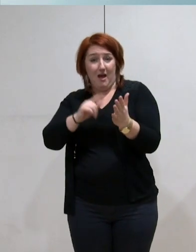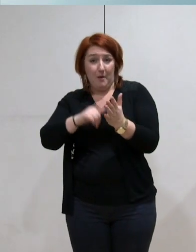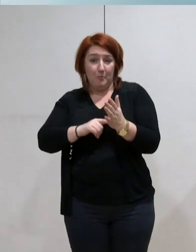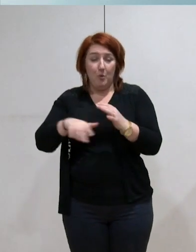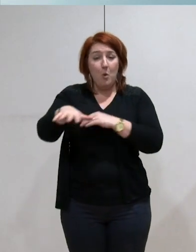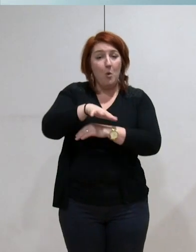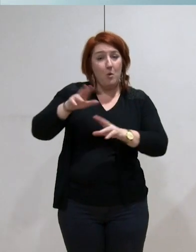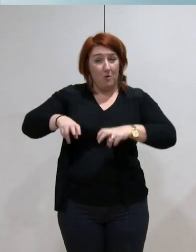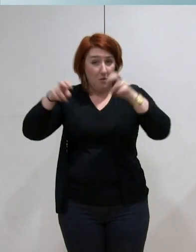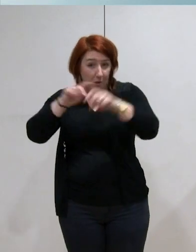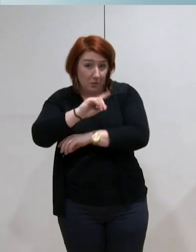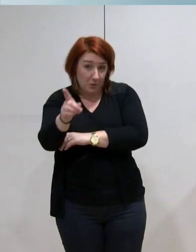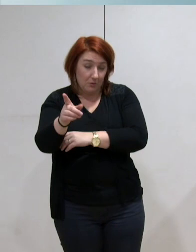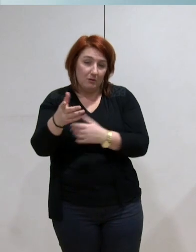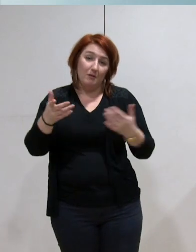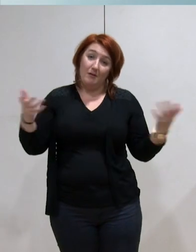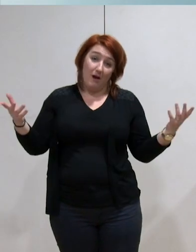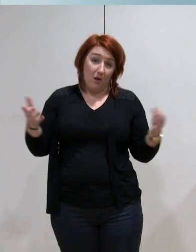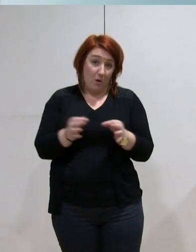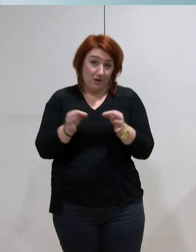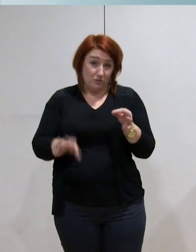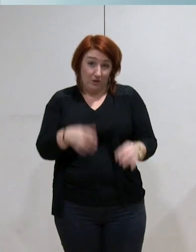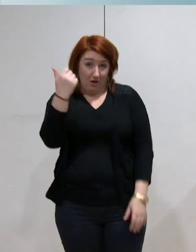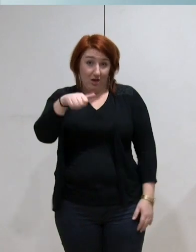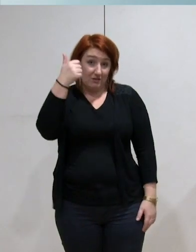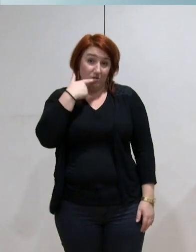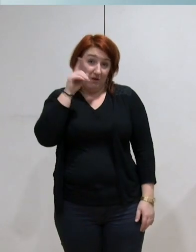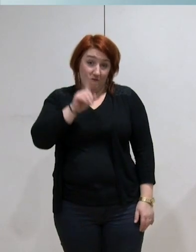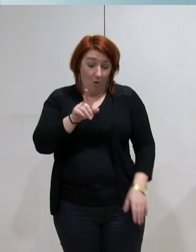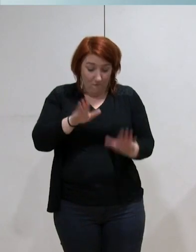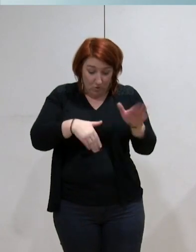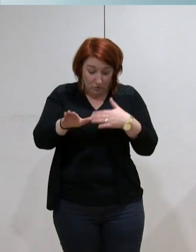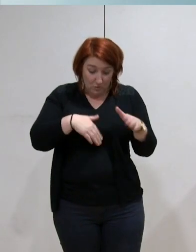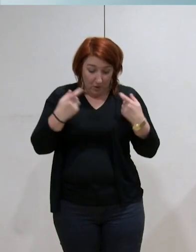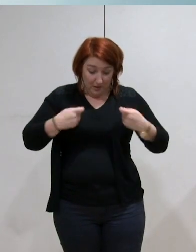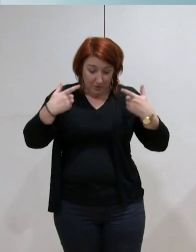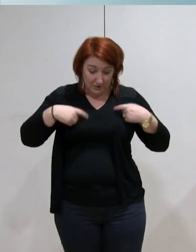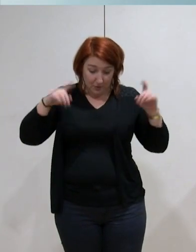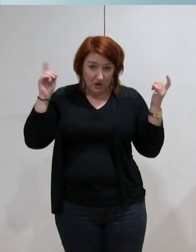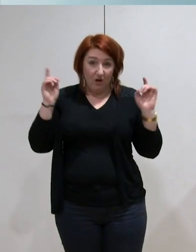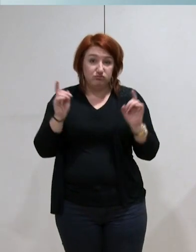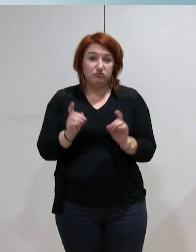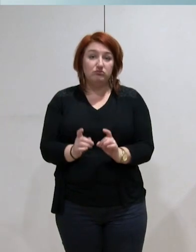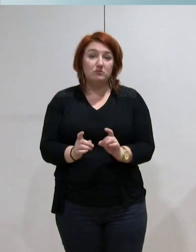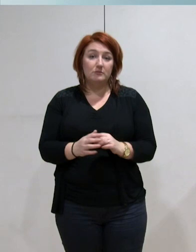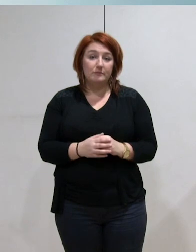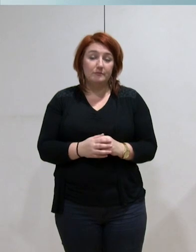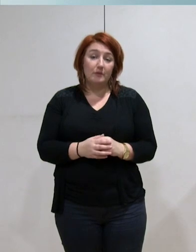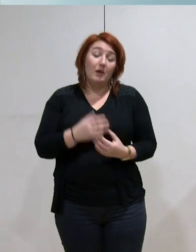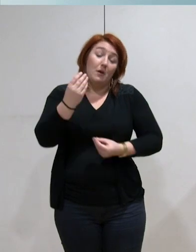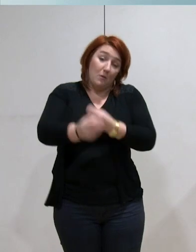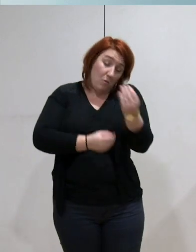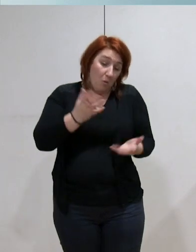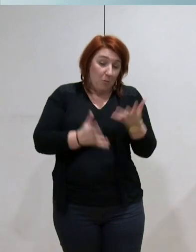alors il faut absolument réduire la voilure des dépenses de fonctionnement voire avoir un recours à